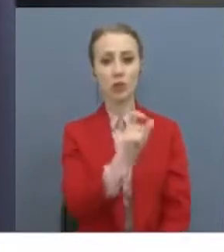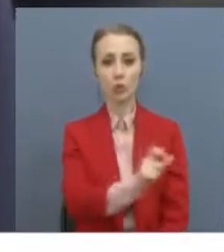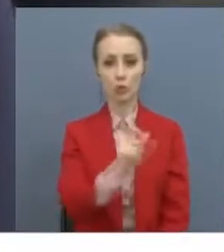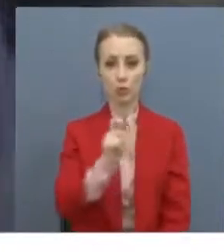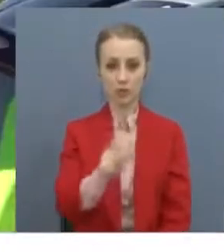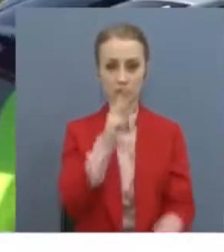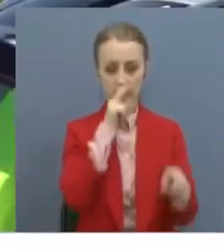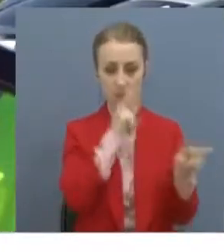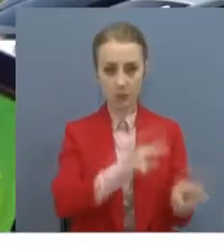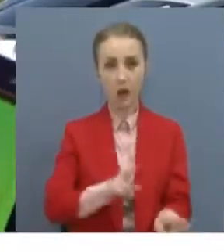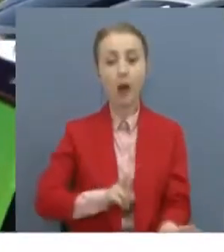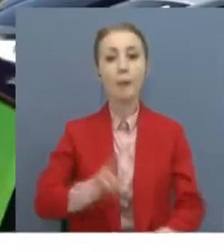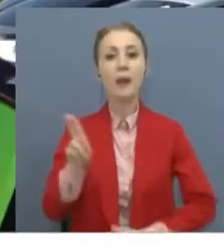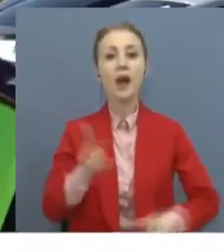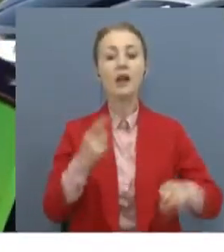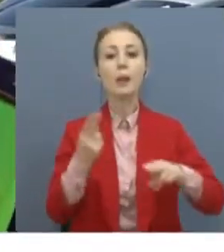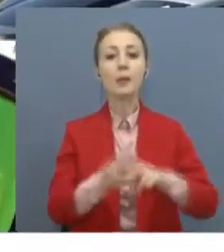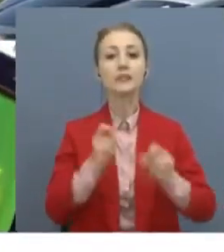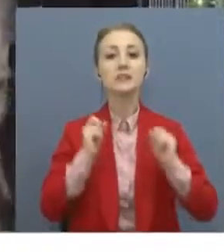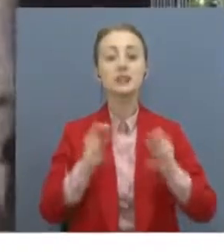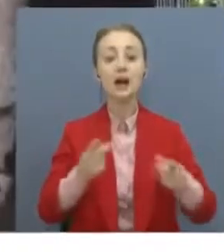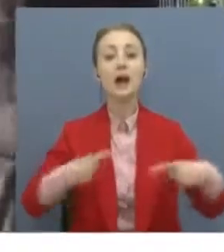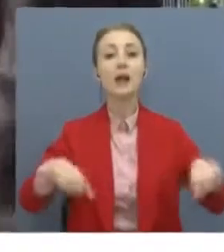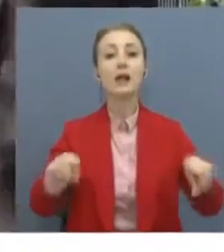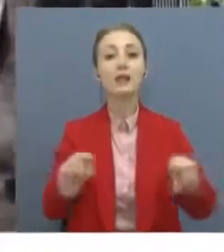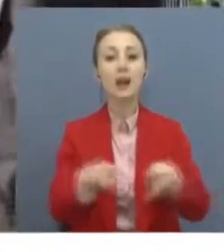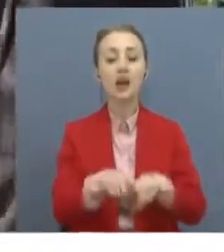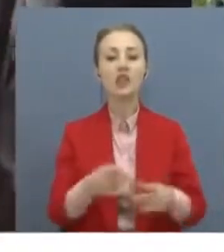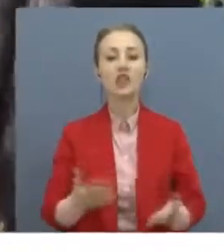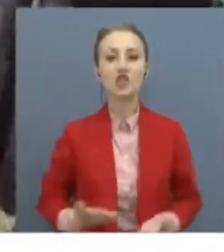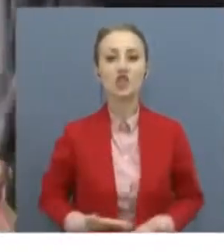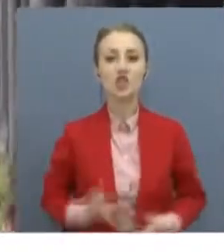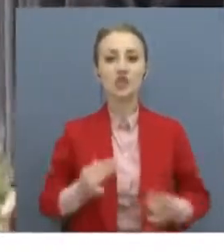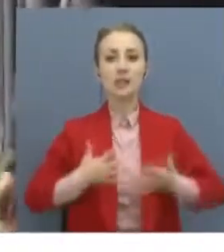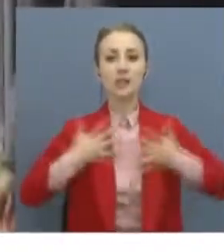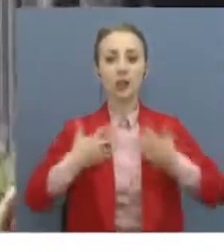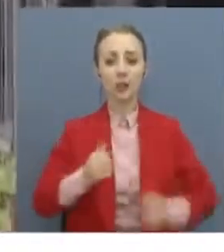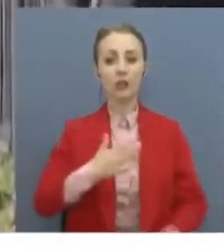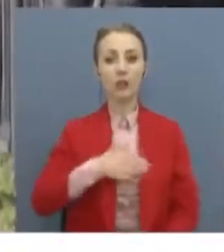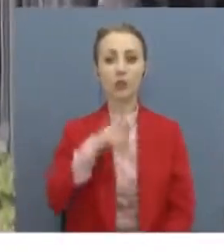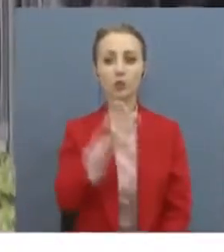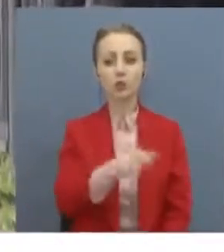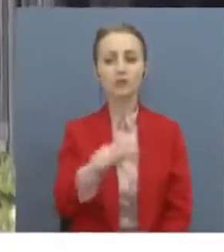талаптарын орындауға шақырамыз. Азаматтарымыздың денсаулығы мен өмірі біз үшін басты құндылық.